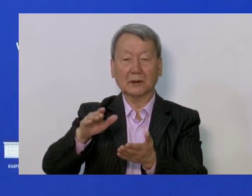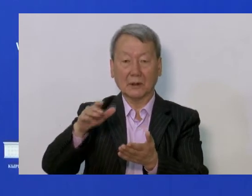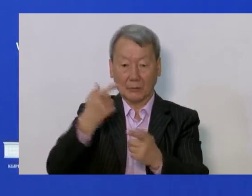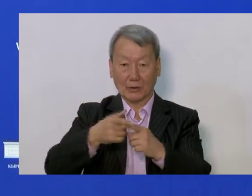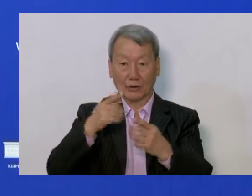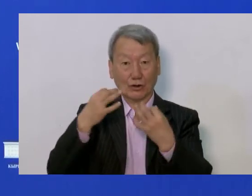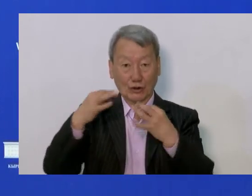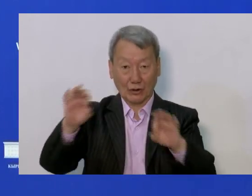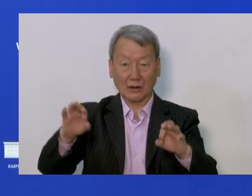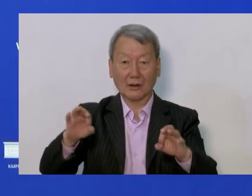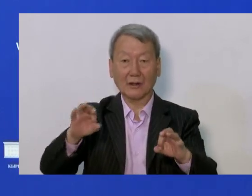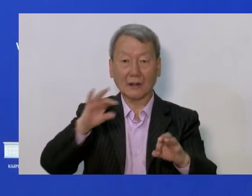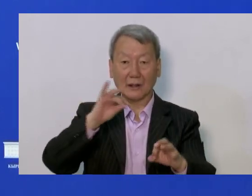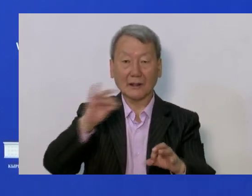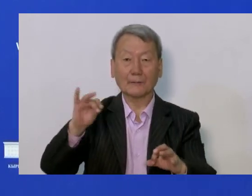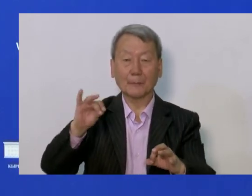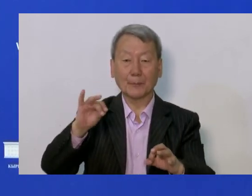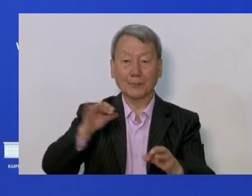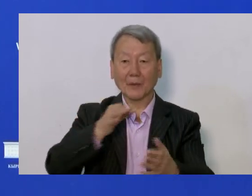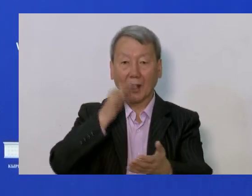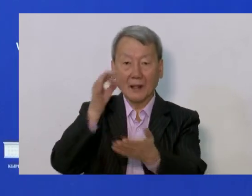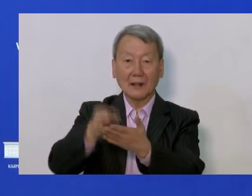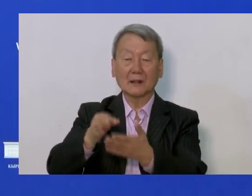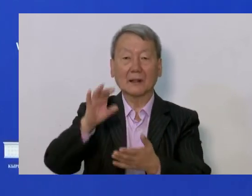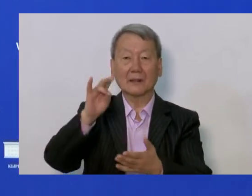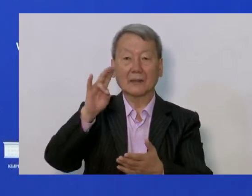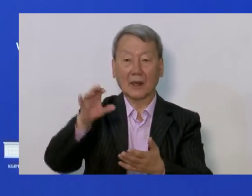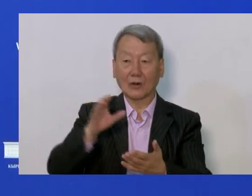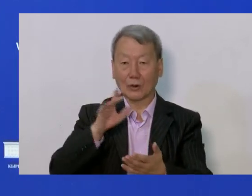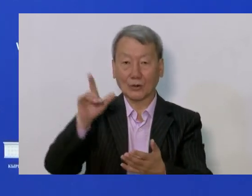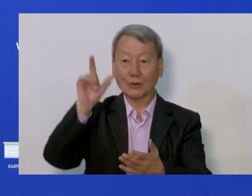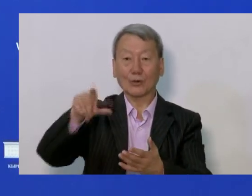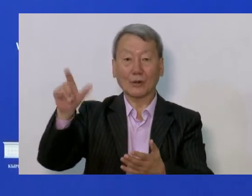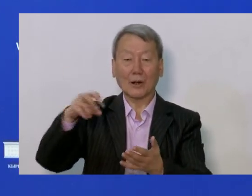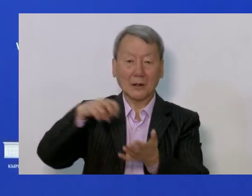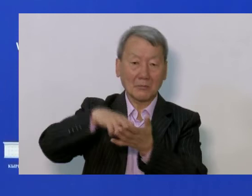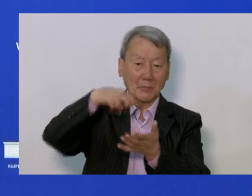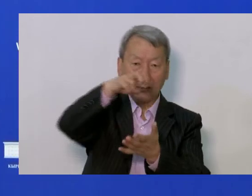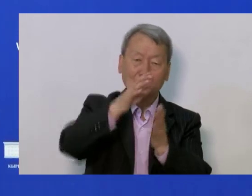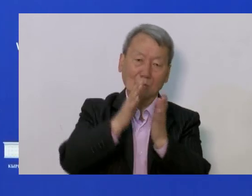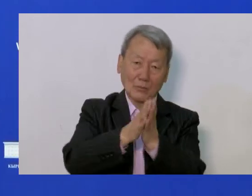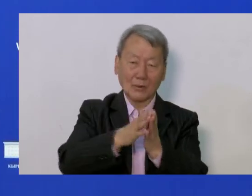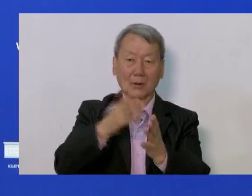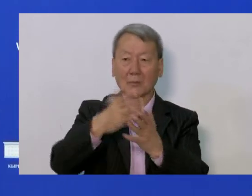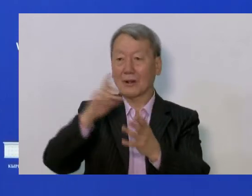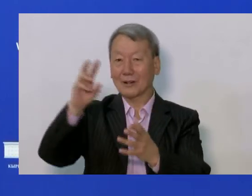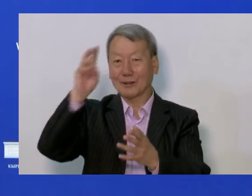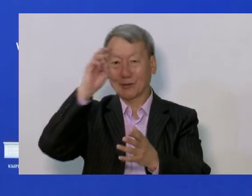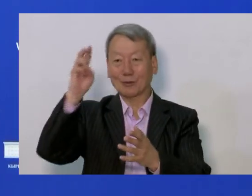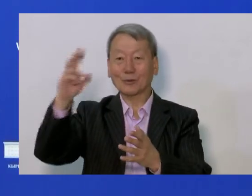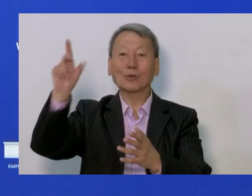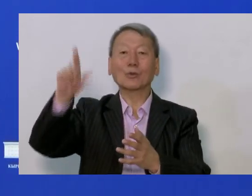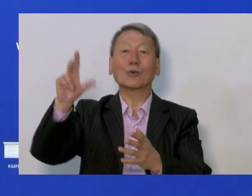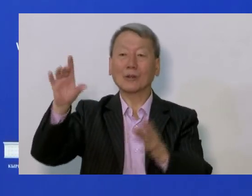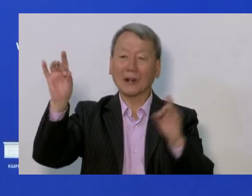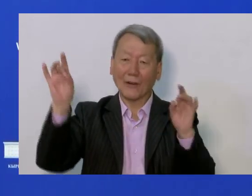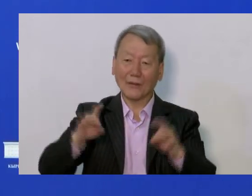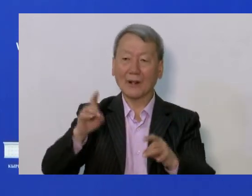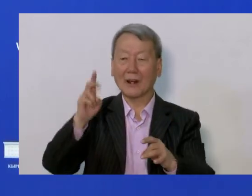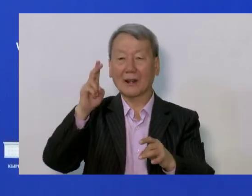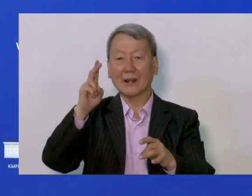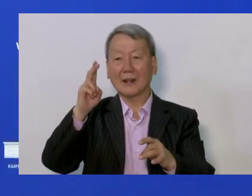данное разрешение и ответы на обращения, на письма ассоциаций,